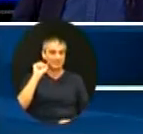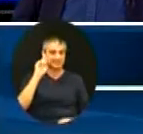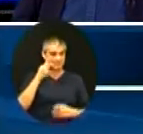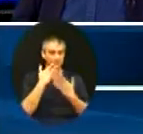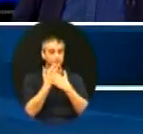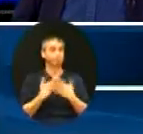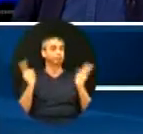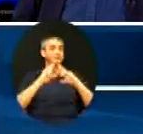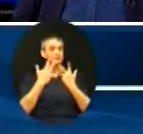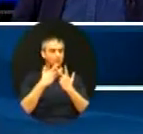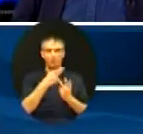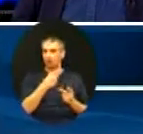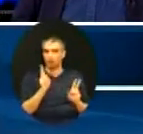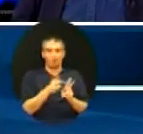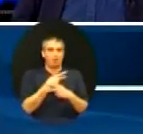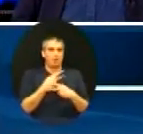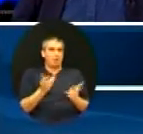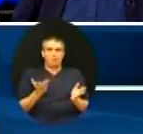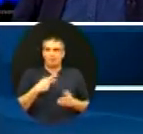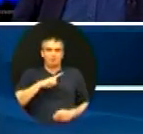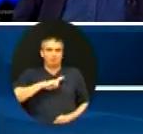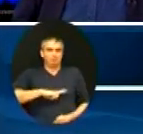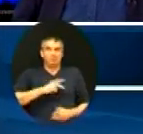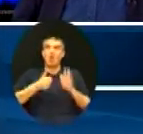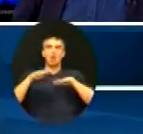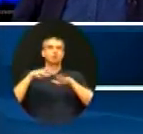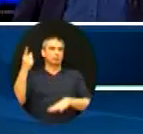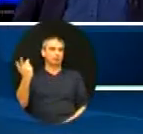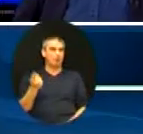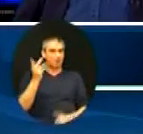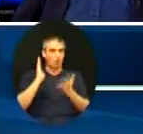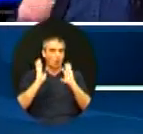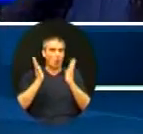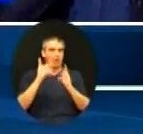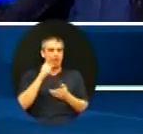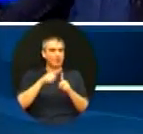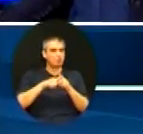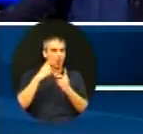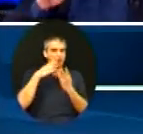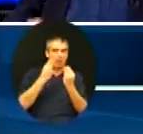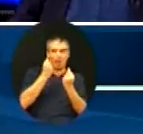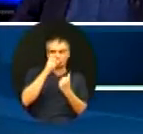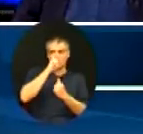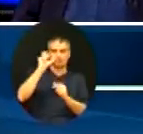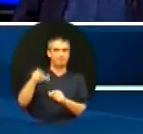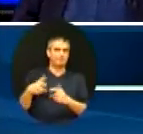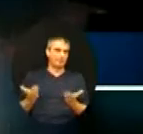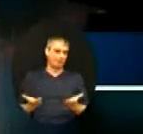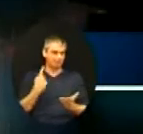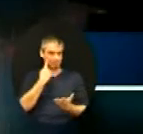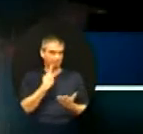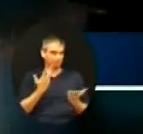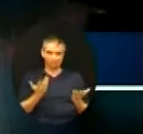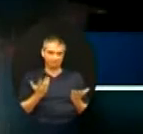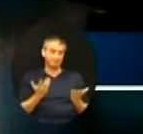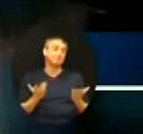הפרשיות לציבור, והציבור לא היה יכול לשאת עוד ראש ממשלה שהוא כל כך מזוהם בחשדות פליליים. לכן כאן